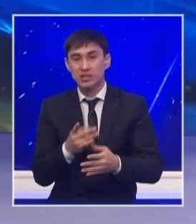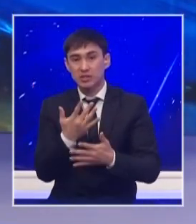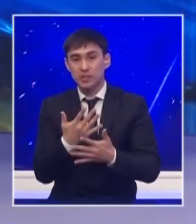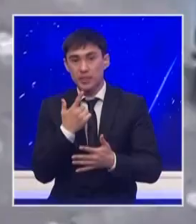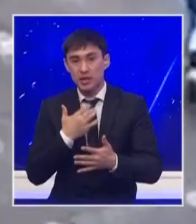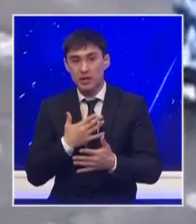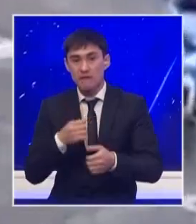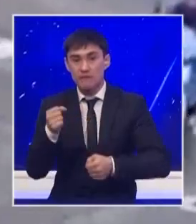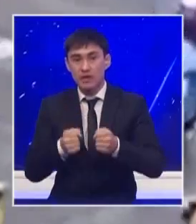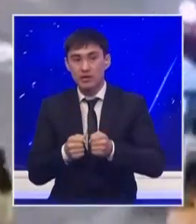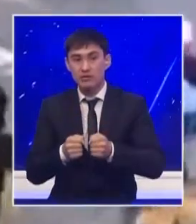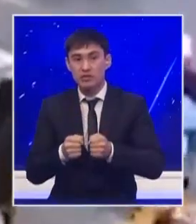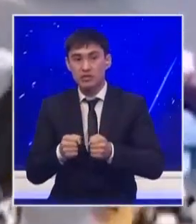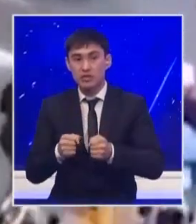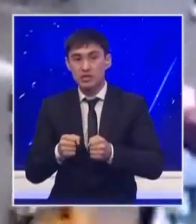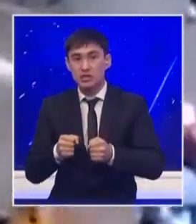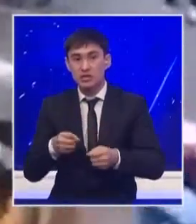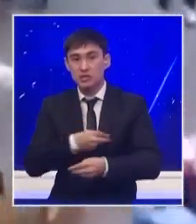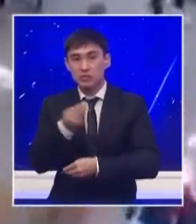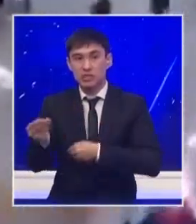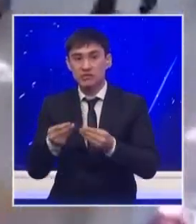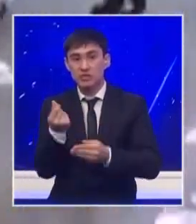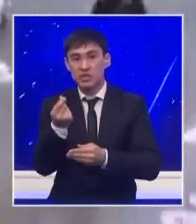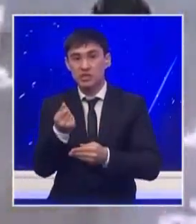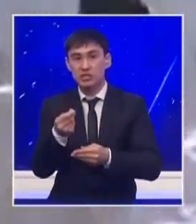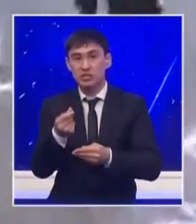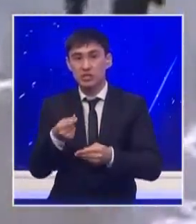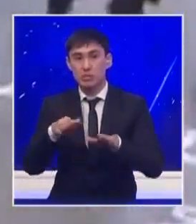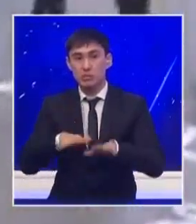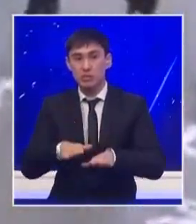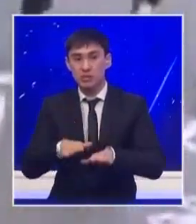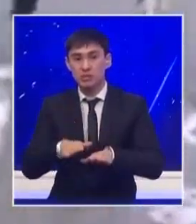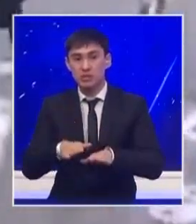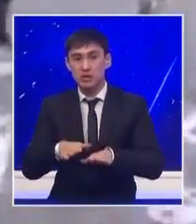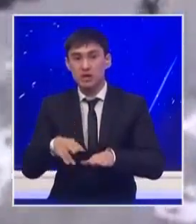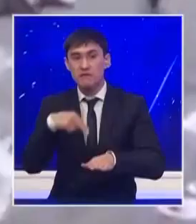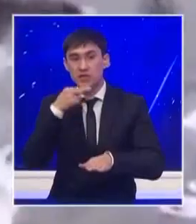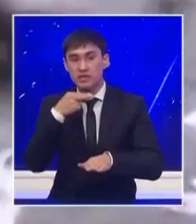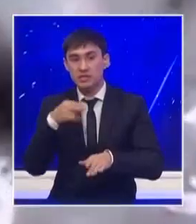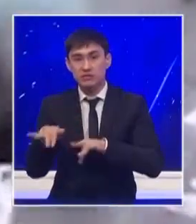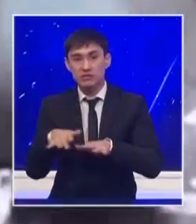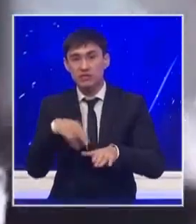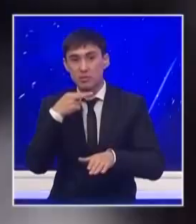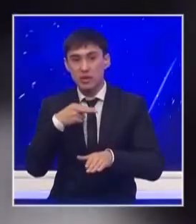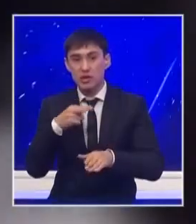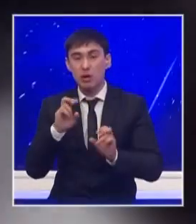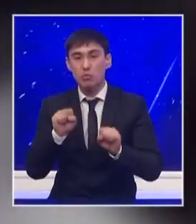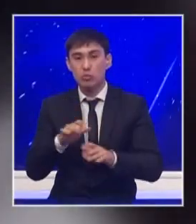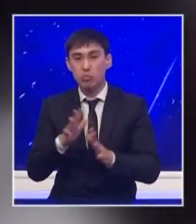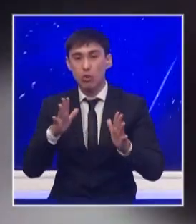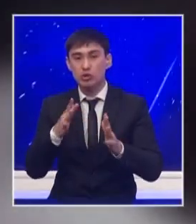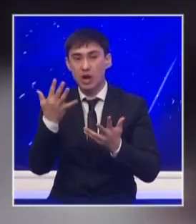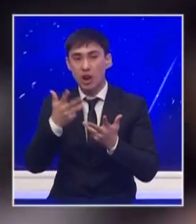вышел из автомобилей стал разбрасывать денежные купюры прямо на проезжую часть привлекая своими действиями внимание Как можно